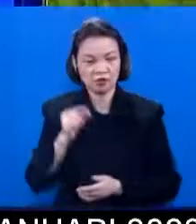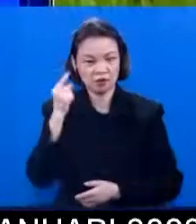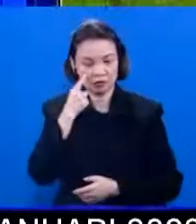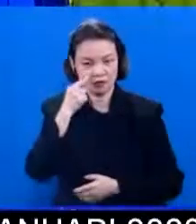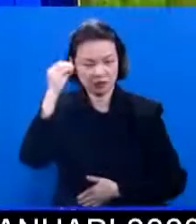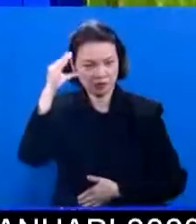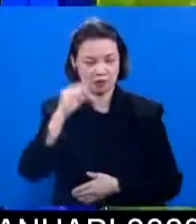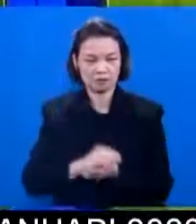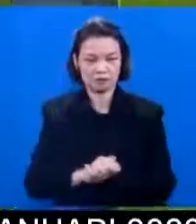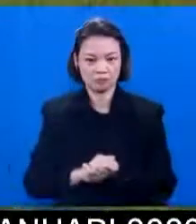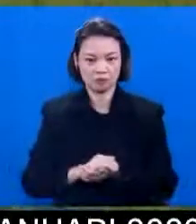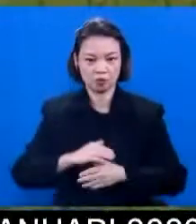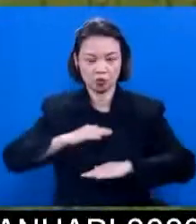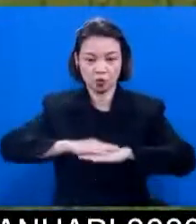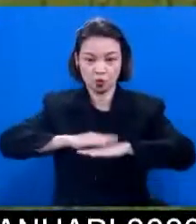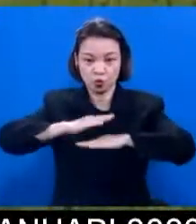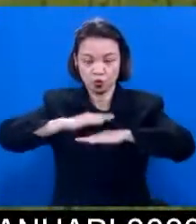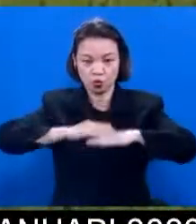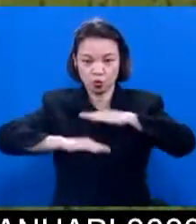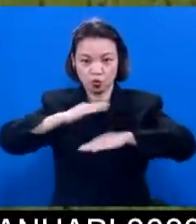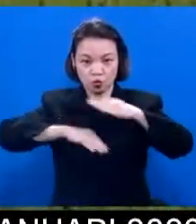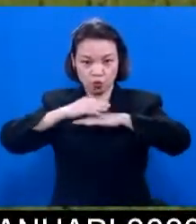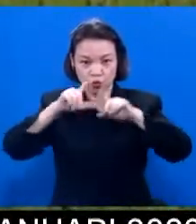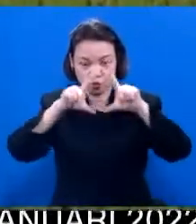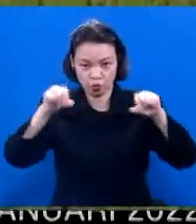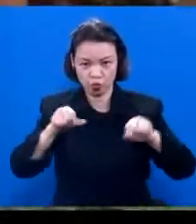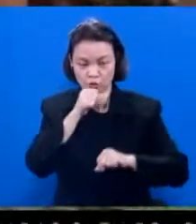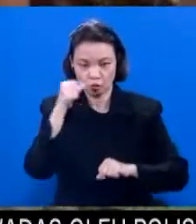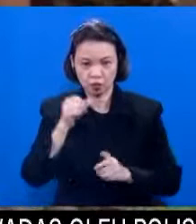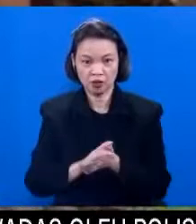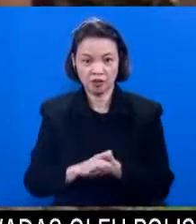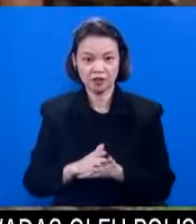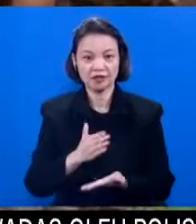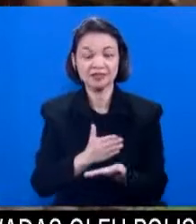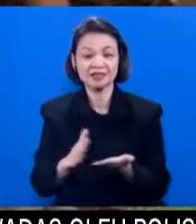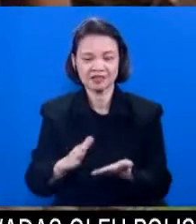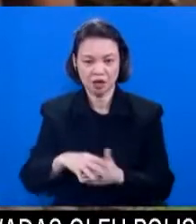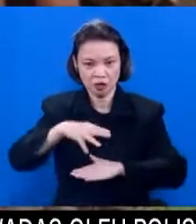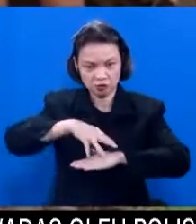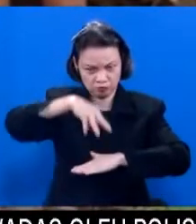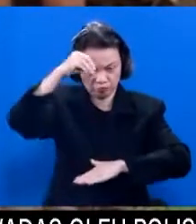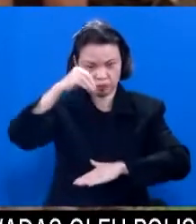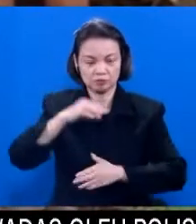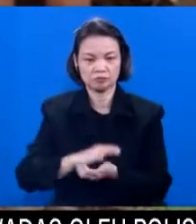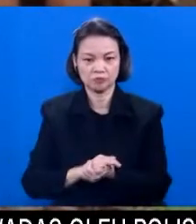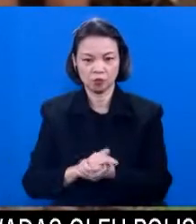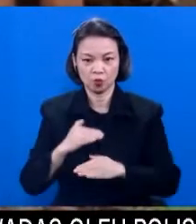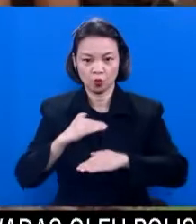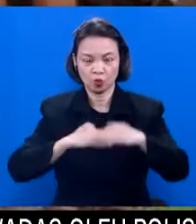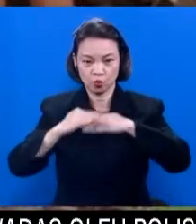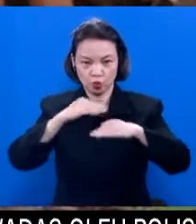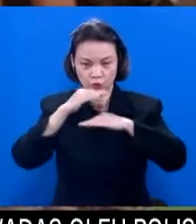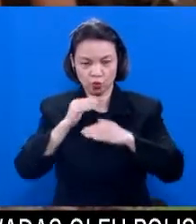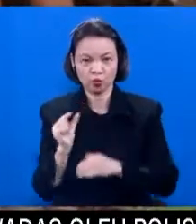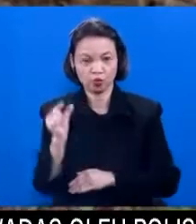Bahan bata merah yang ditemukan diduga sisa-sisa bangunan suci atau candi. Struktur yang telah tampak berdimensi